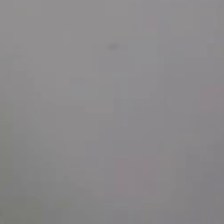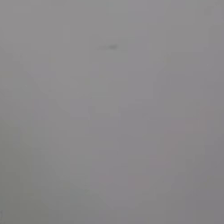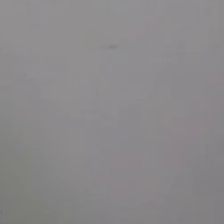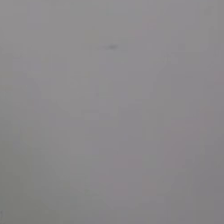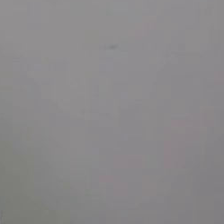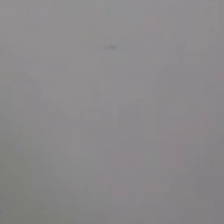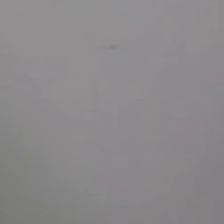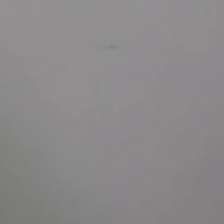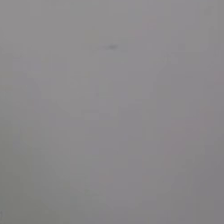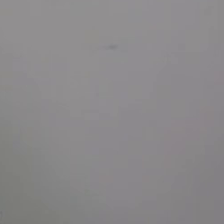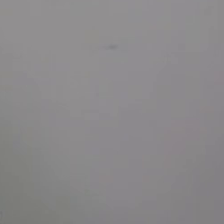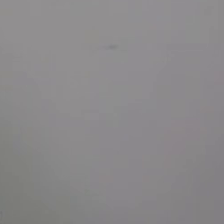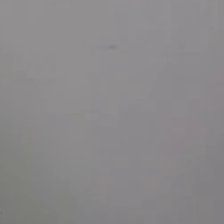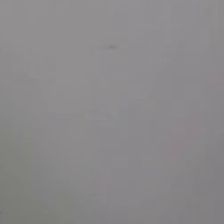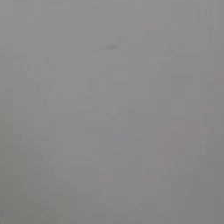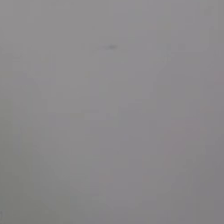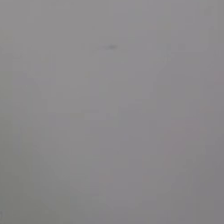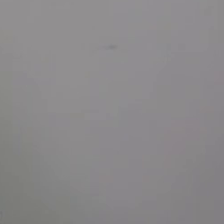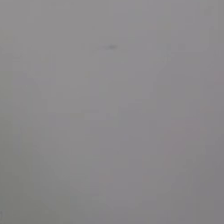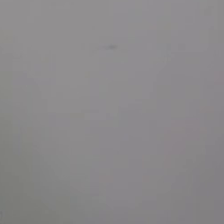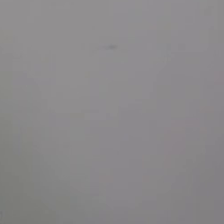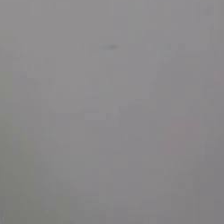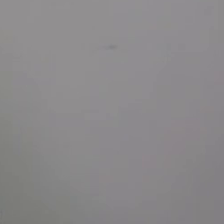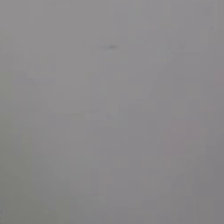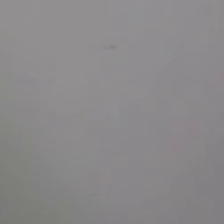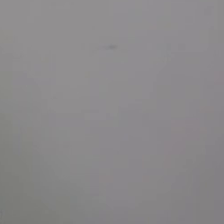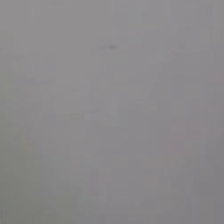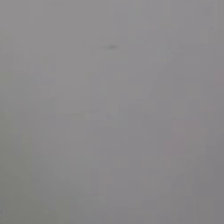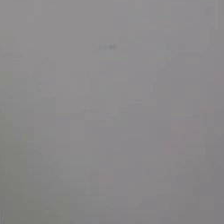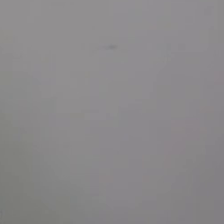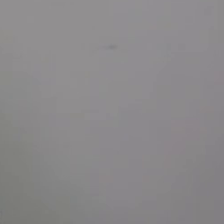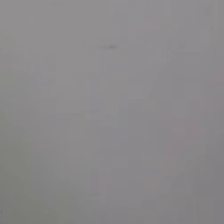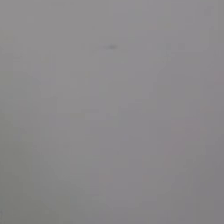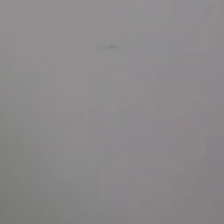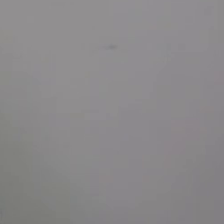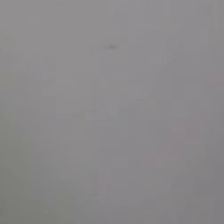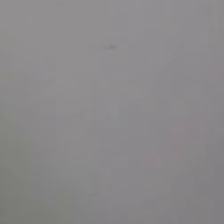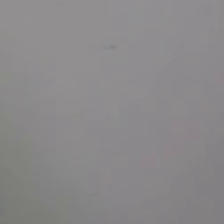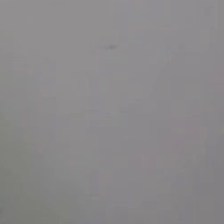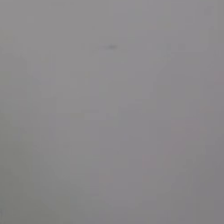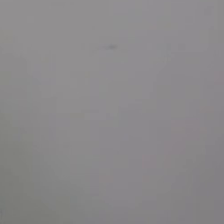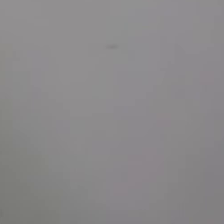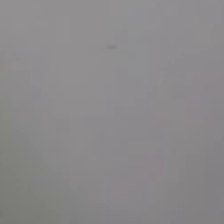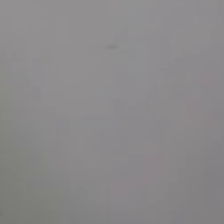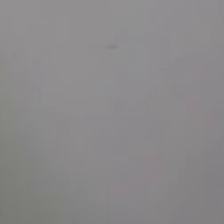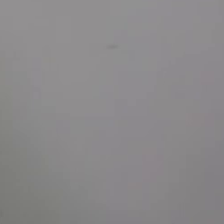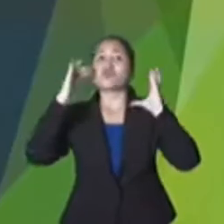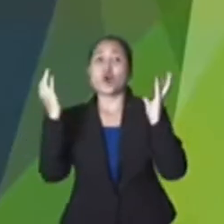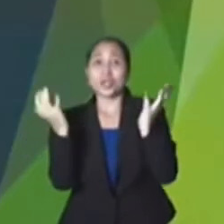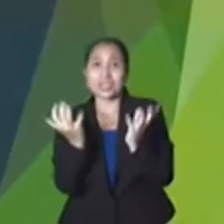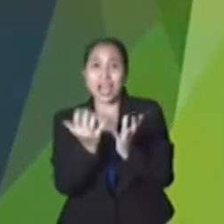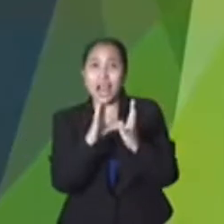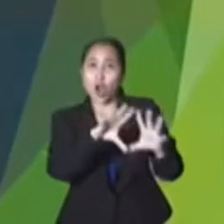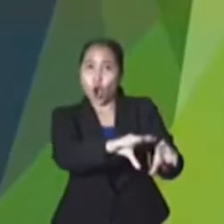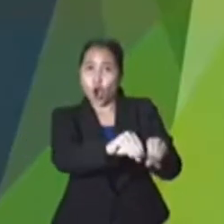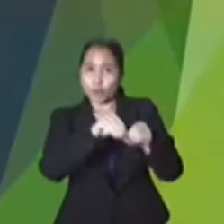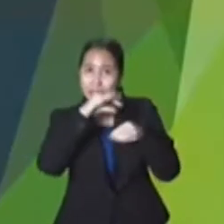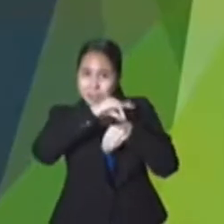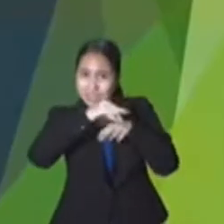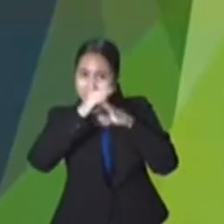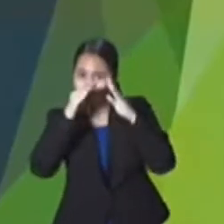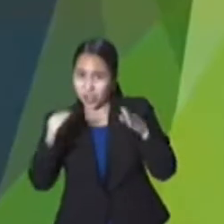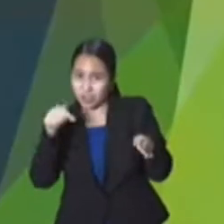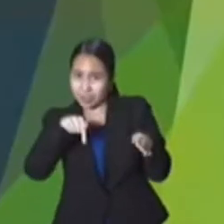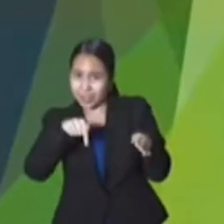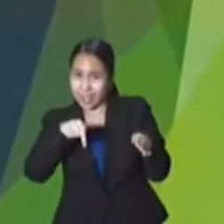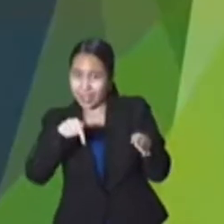uit deze situatie geraken vergt een gezamenlijke inspanning van de